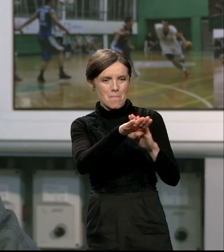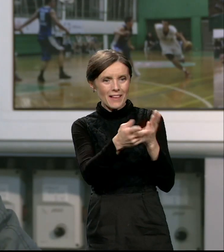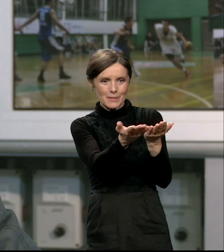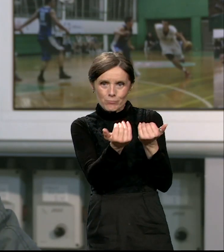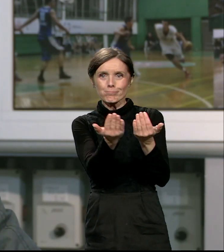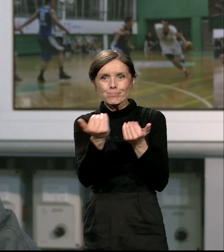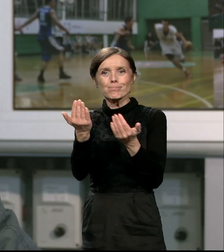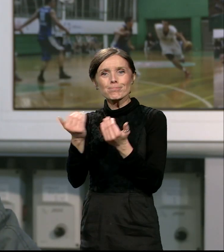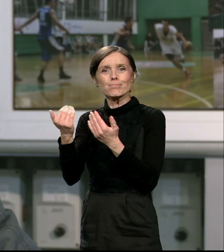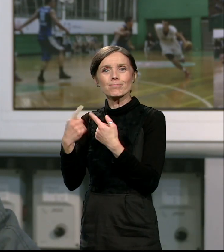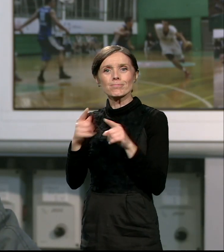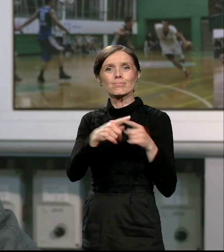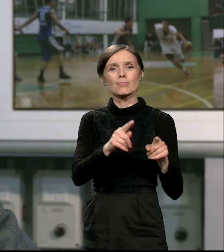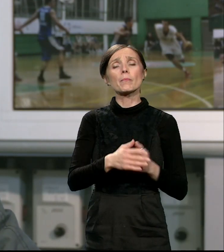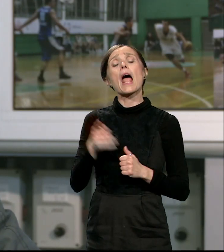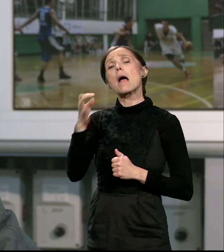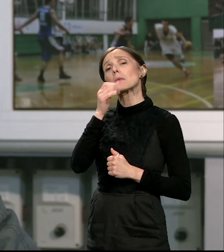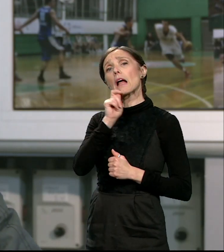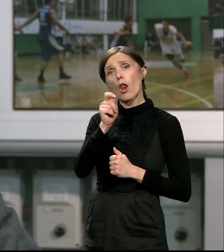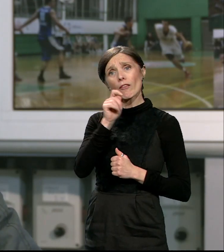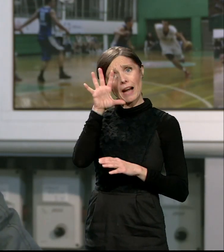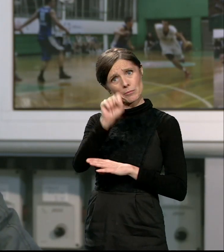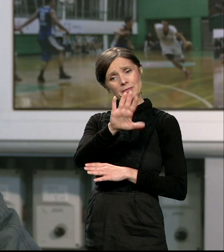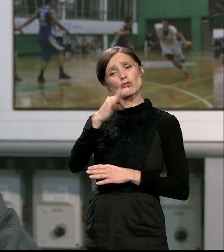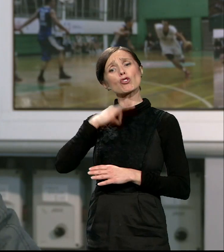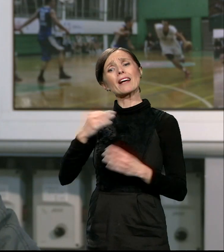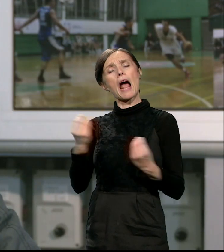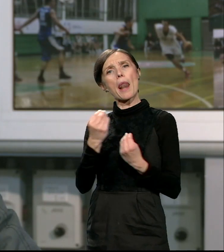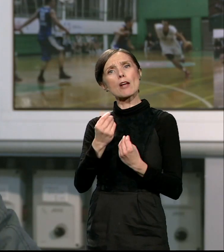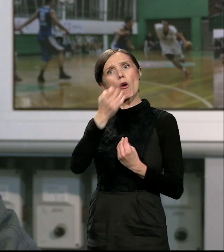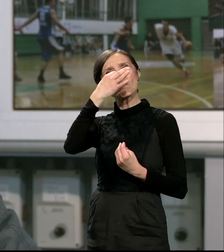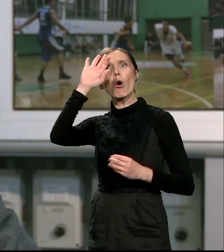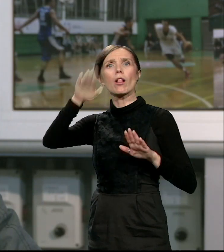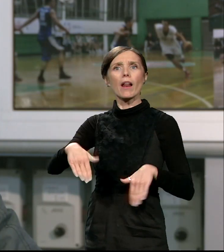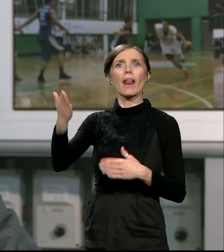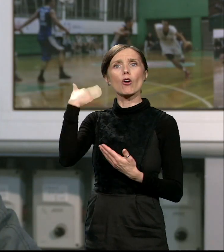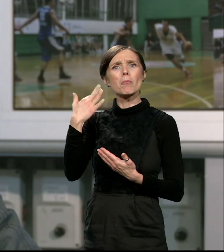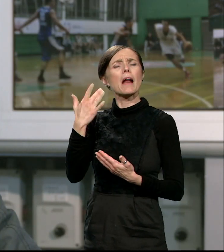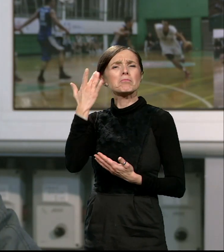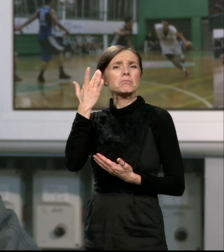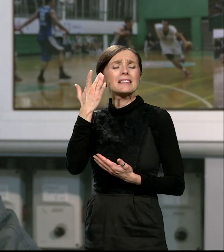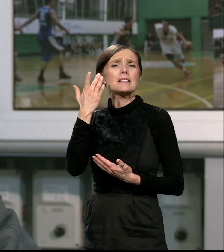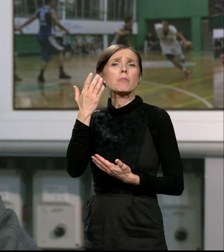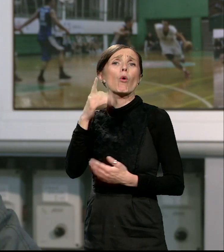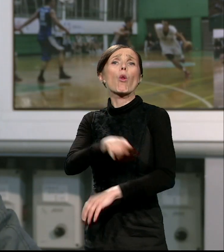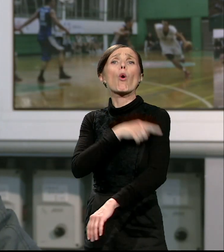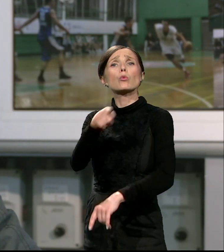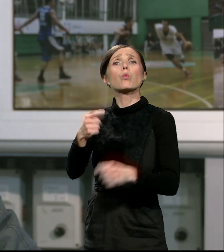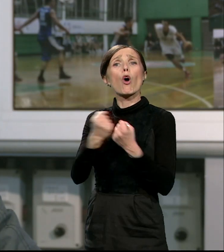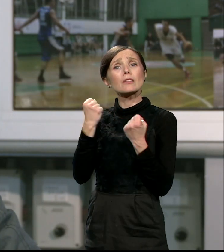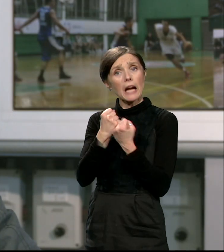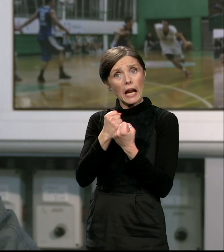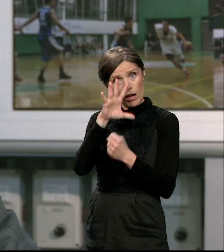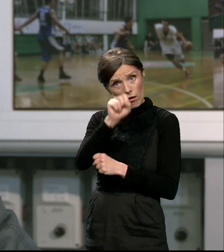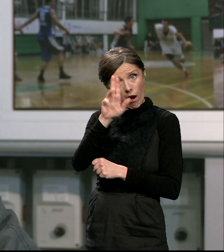li primećujete nekakav napredak kod nje? O, da. Ne znam koliko dugo je ovde, ali da li primećujete? Da, ona